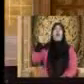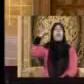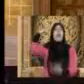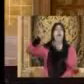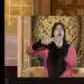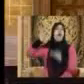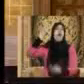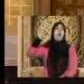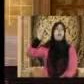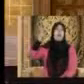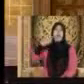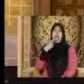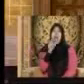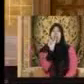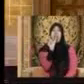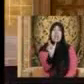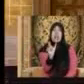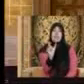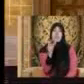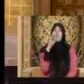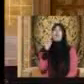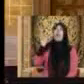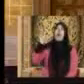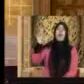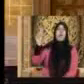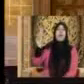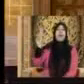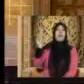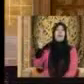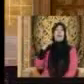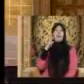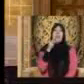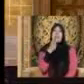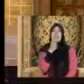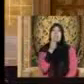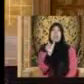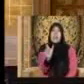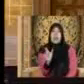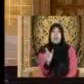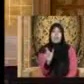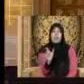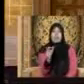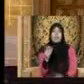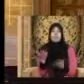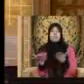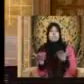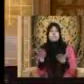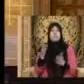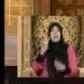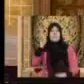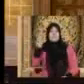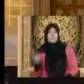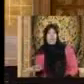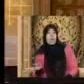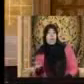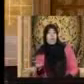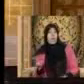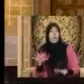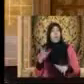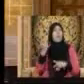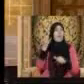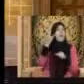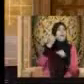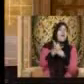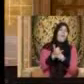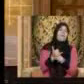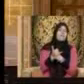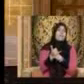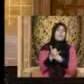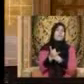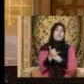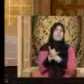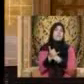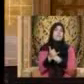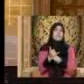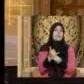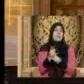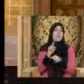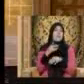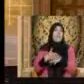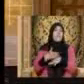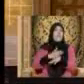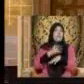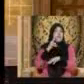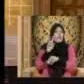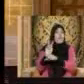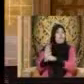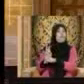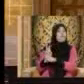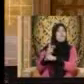كل كلمة تخطها يمينك، أن ترى ربك فيها. هل هو خبر صادق أم هو خبر كاذب؟ هل